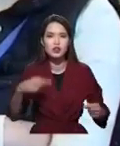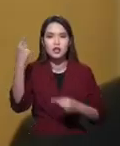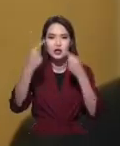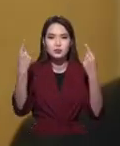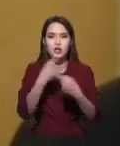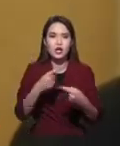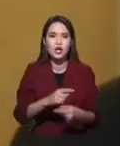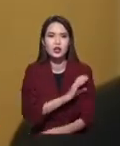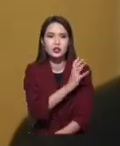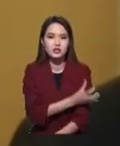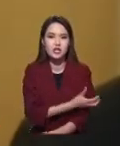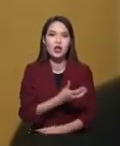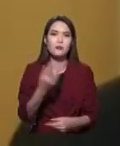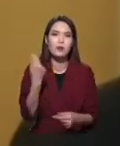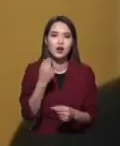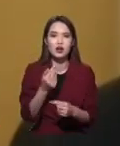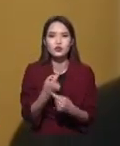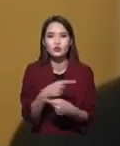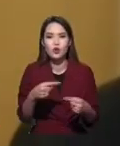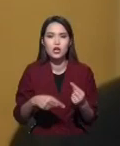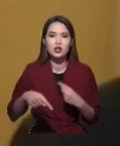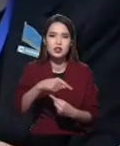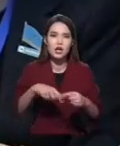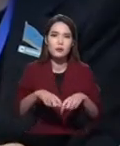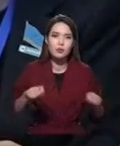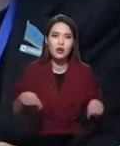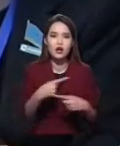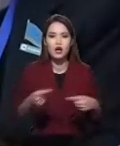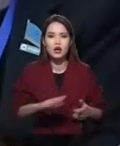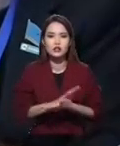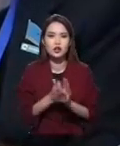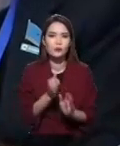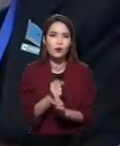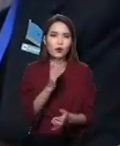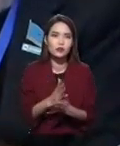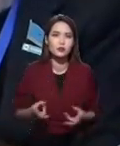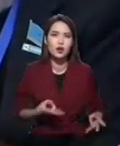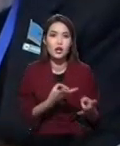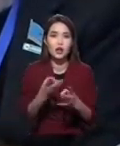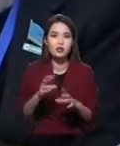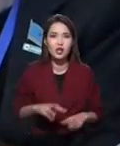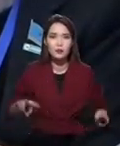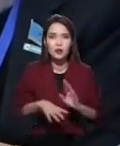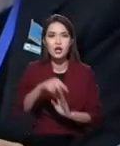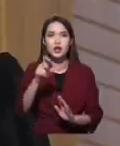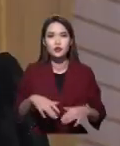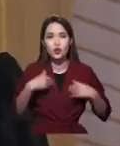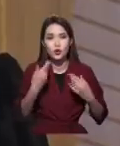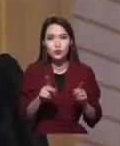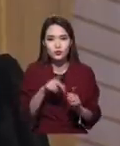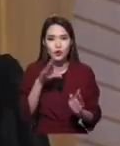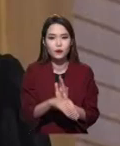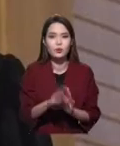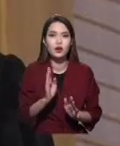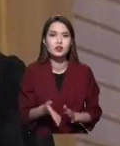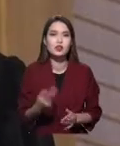сандық, қаржылық кеңес беру, кәсіпке баулу секілді негізгі шаралар қамтылған. Қажет болса мемлекеттік басқару ісін де үйретеді.